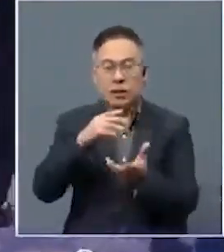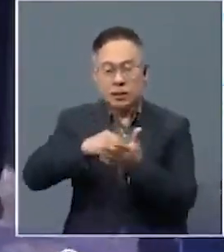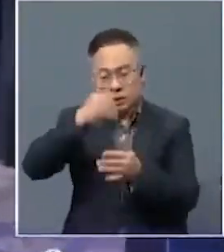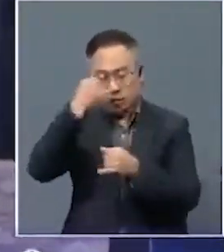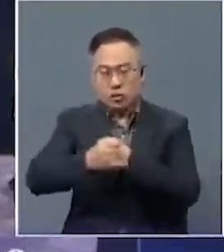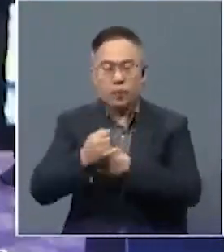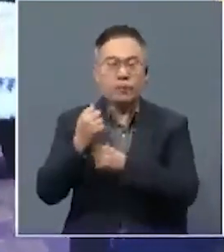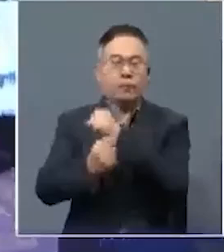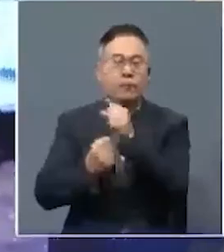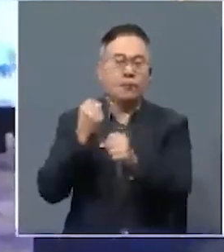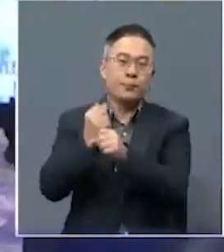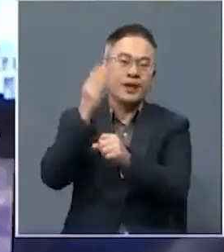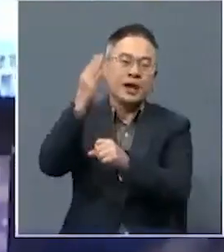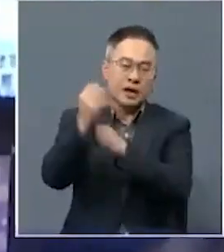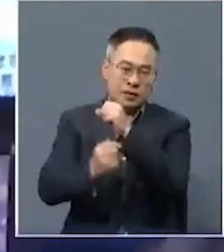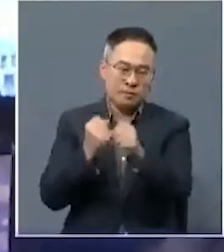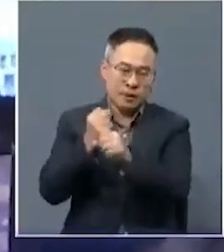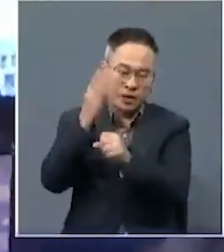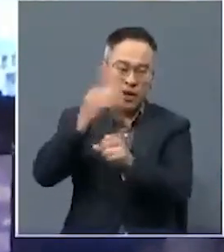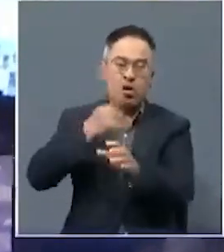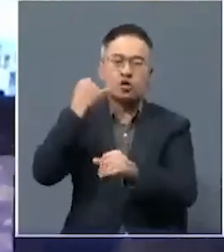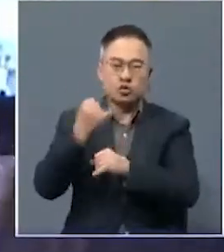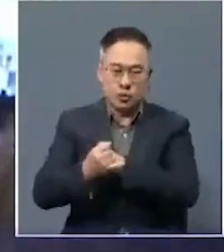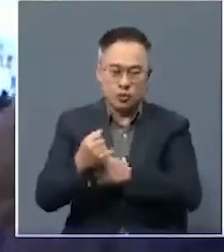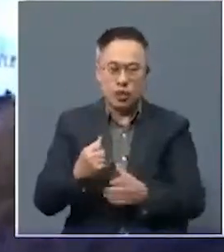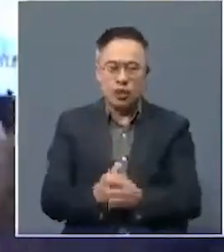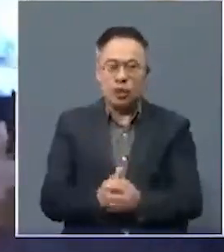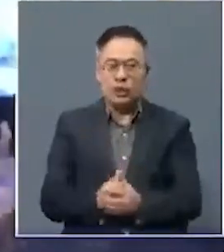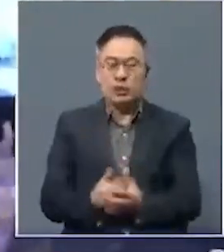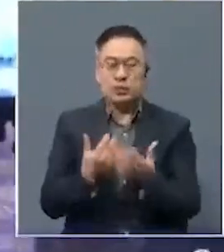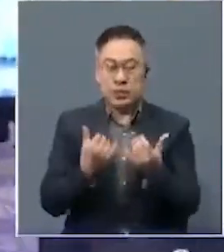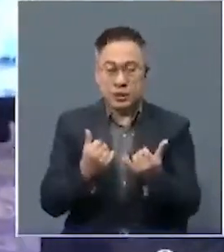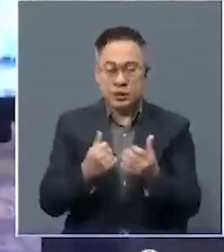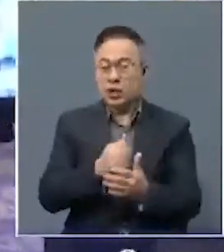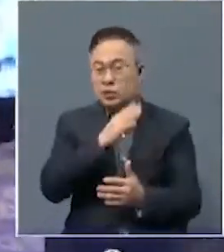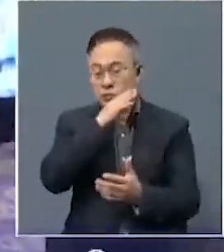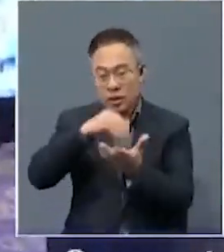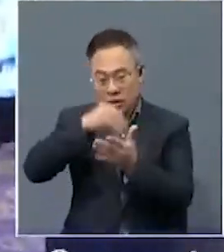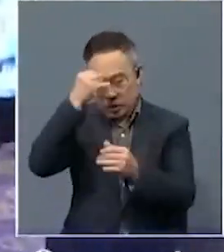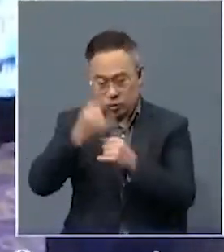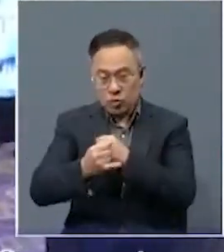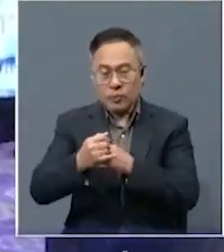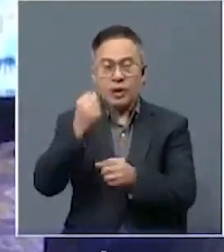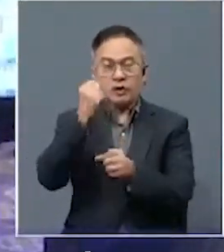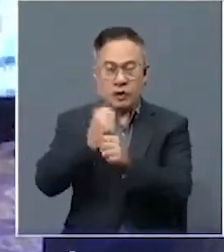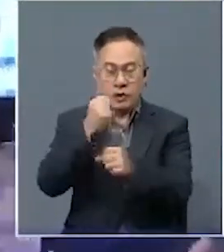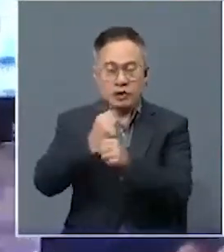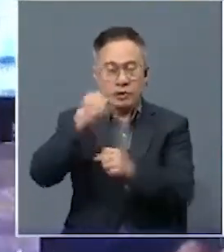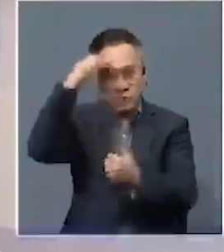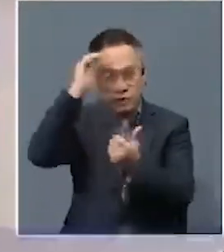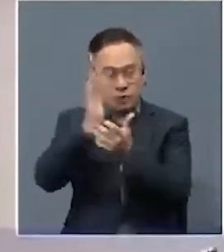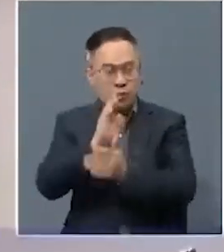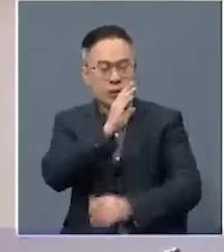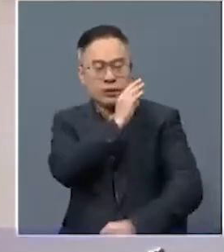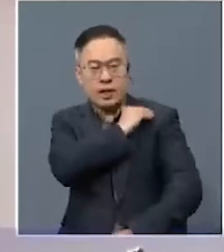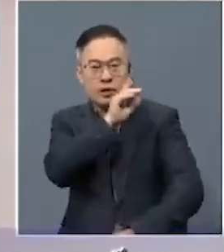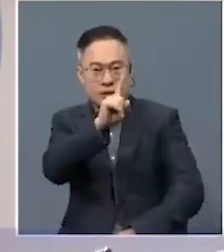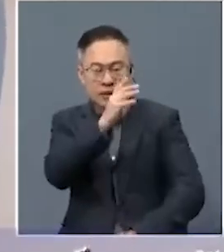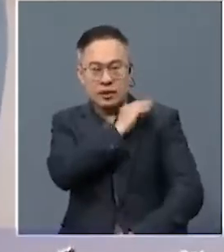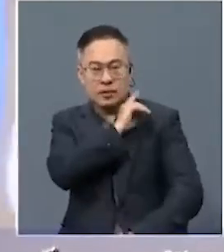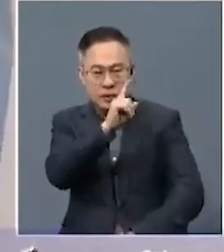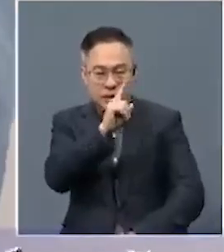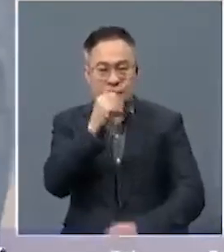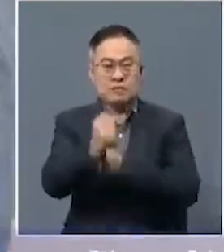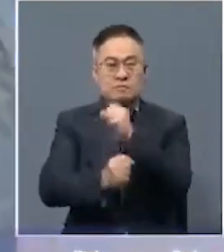ว่าต้นปีหน้าครับท่านนายกมนตรีก็บอกว่ามีนโยบายอยู่แล้วให้บรรจุเป็นตำรวจชั้นสัญญาบัตรได้แล้วก็ยินดี